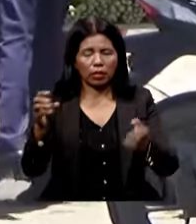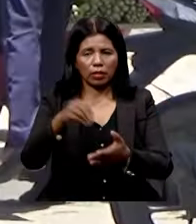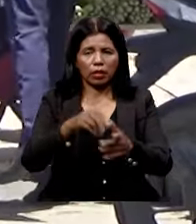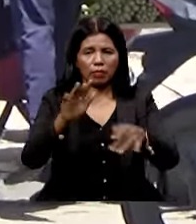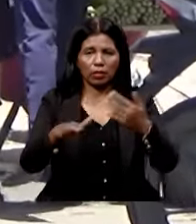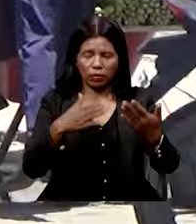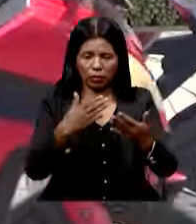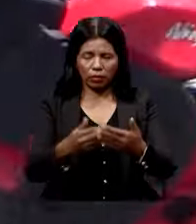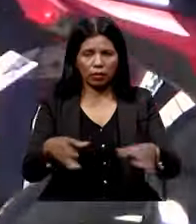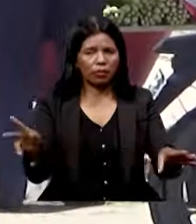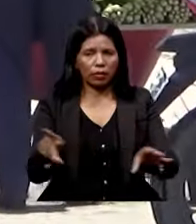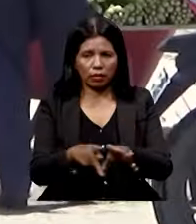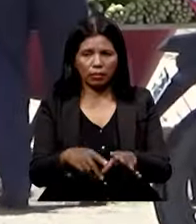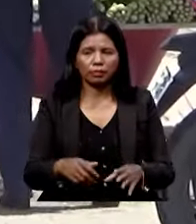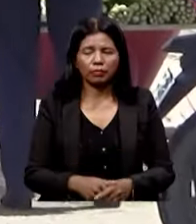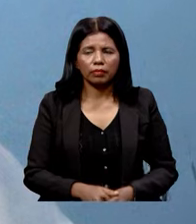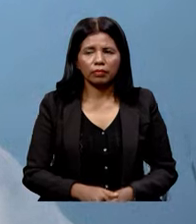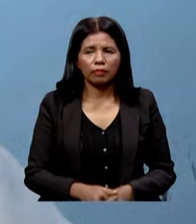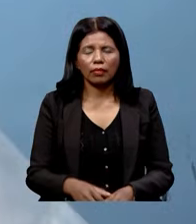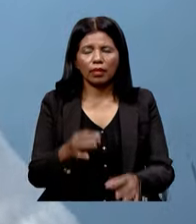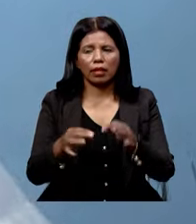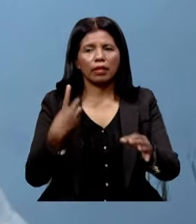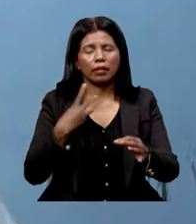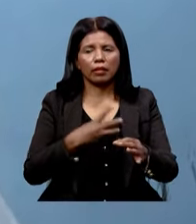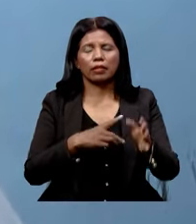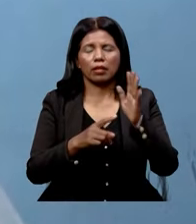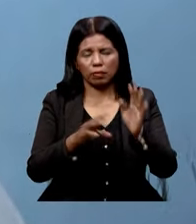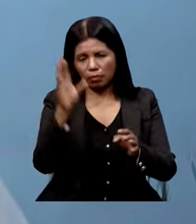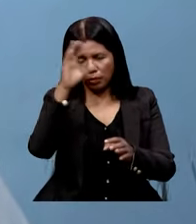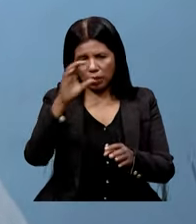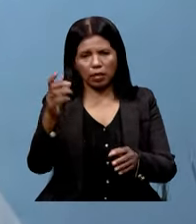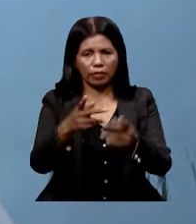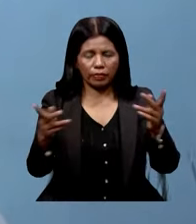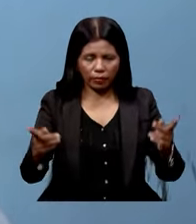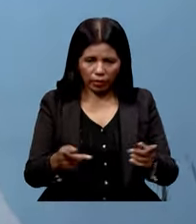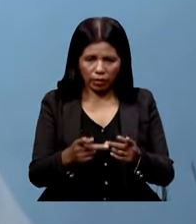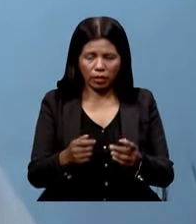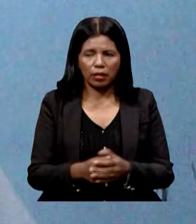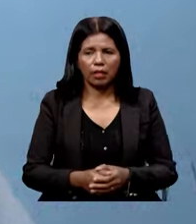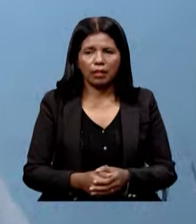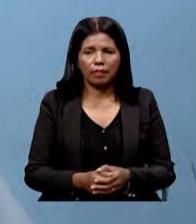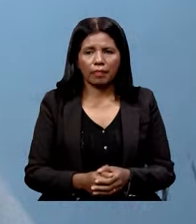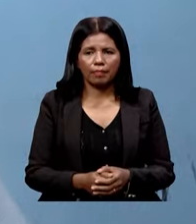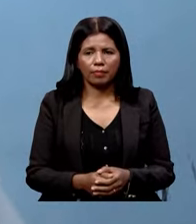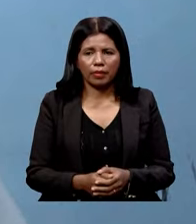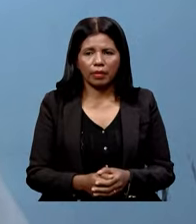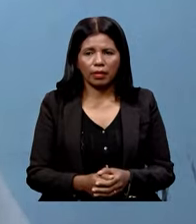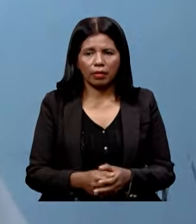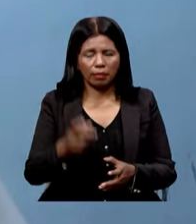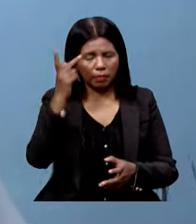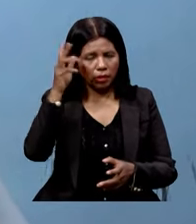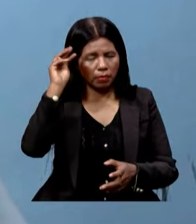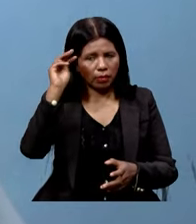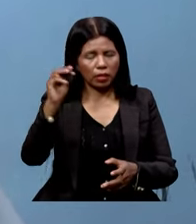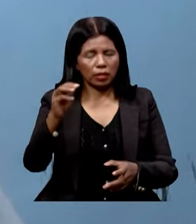ini presens, pronto sekali kita indikan tarif fati ini, akar bisa apa namanya itu akar